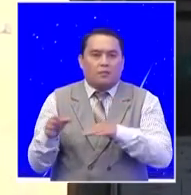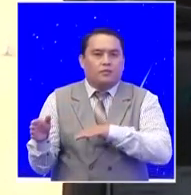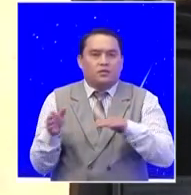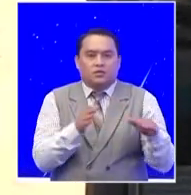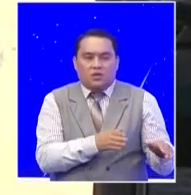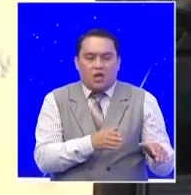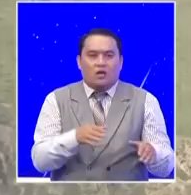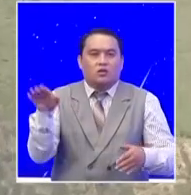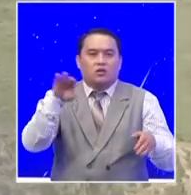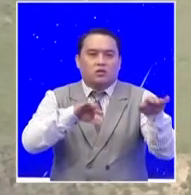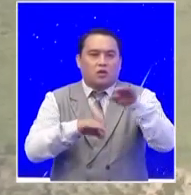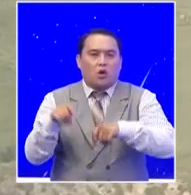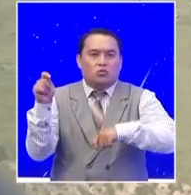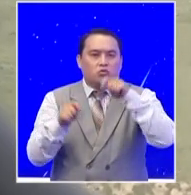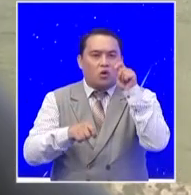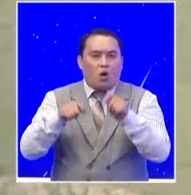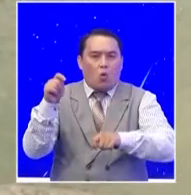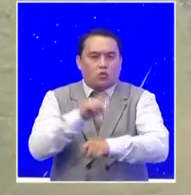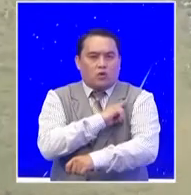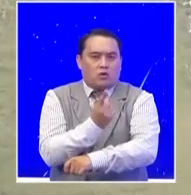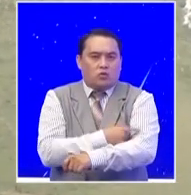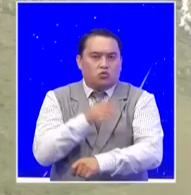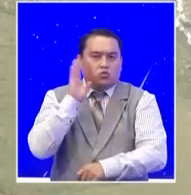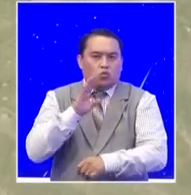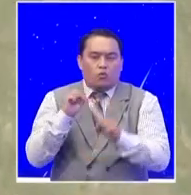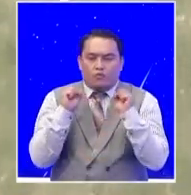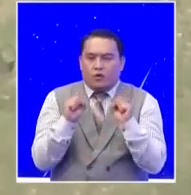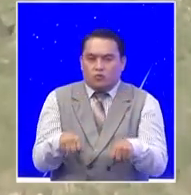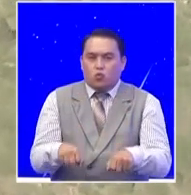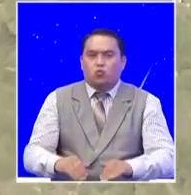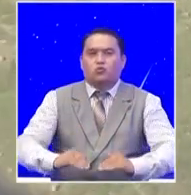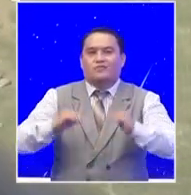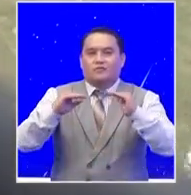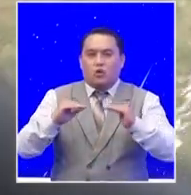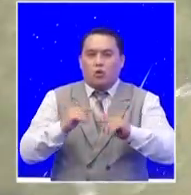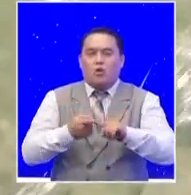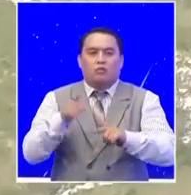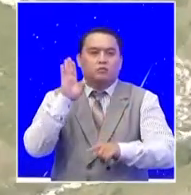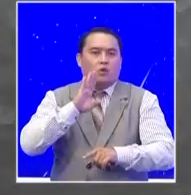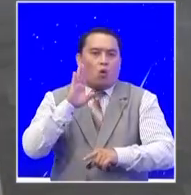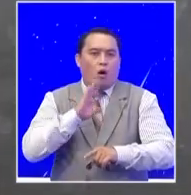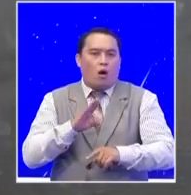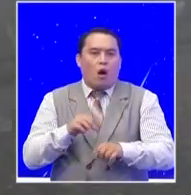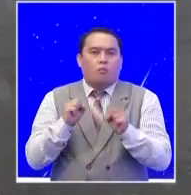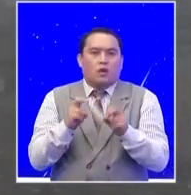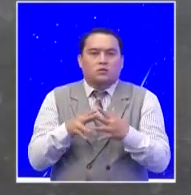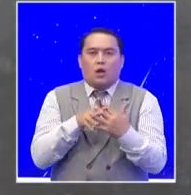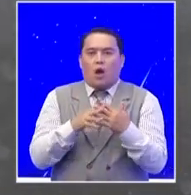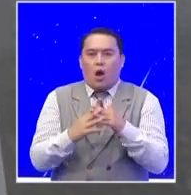мамандар. Таулы жерлерде жауын шашын салдарынан су деңгейі көтерілу ықтимал. Бұл тау бөктеріндегі елді мекендерге айтарлықтай